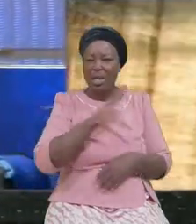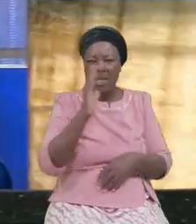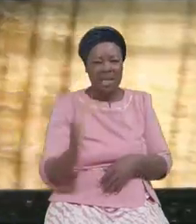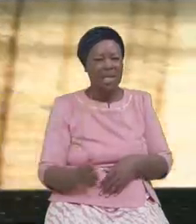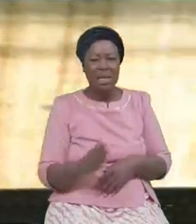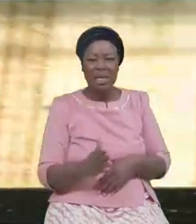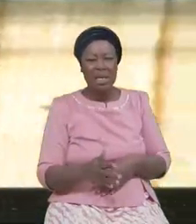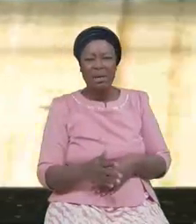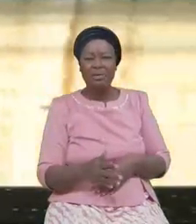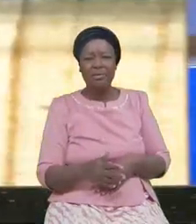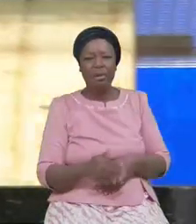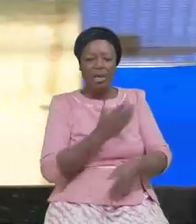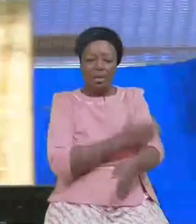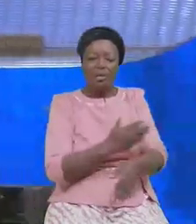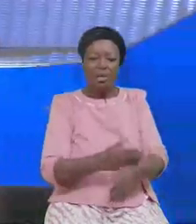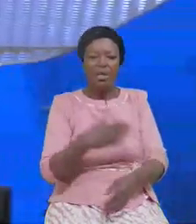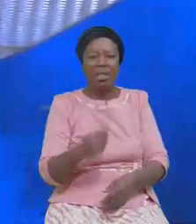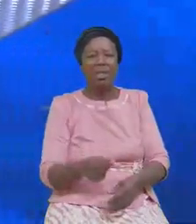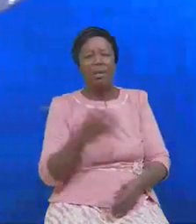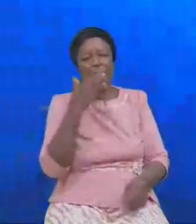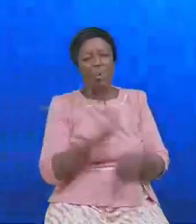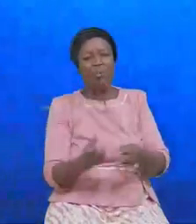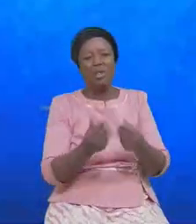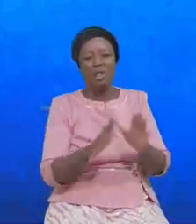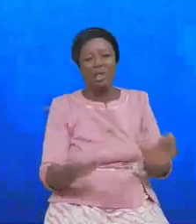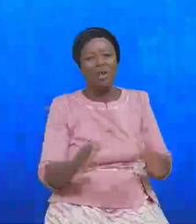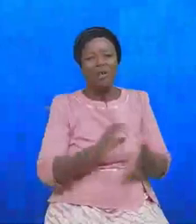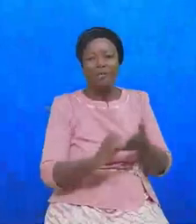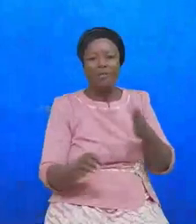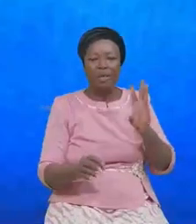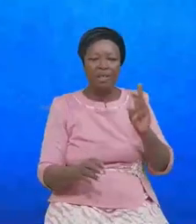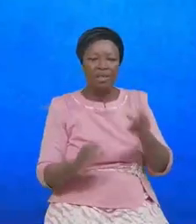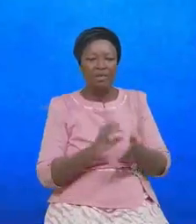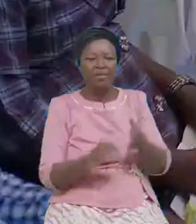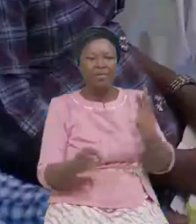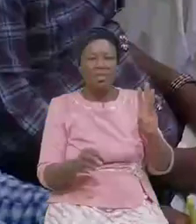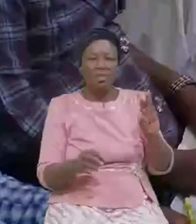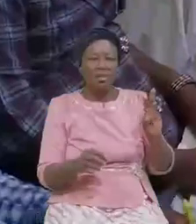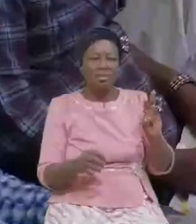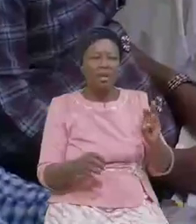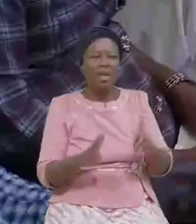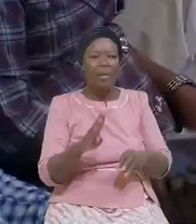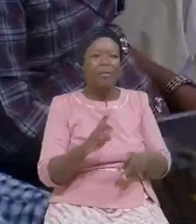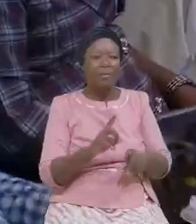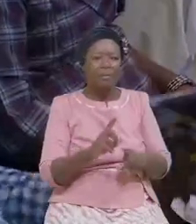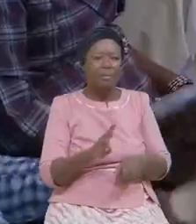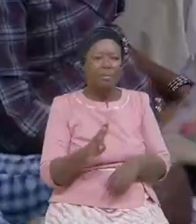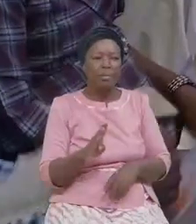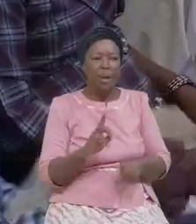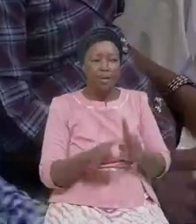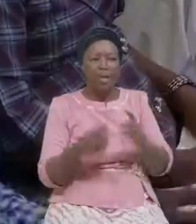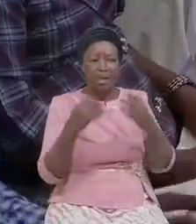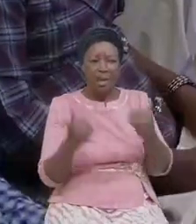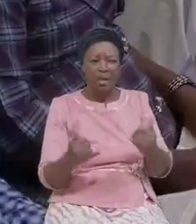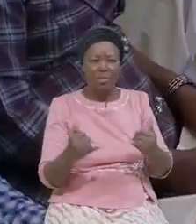la terre promise. Verset 16, il dit, « Mais